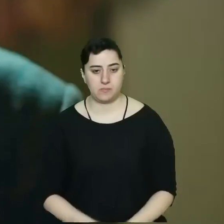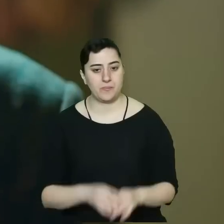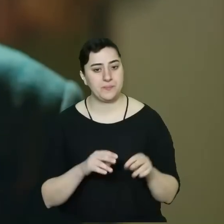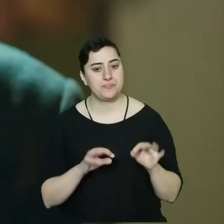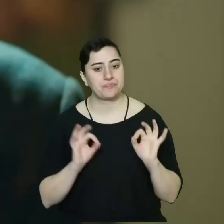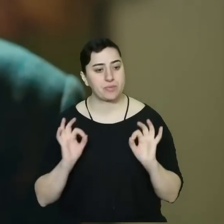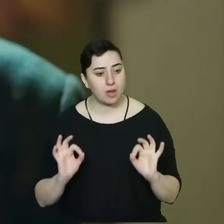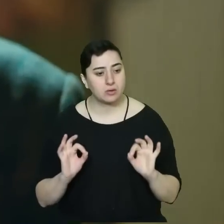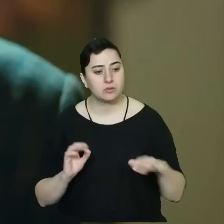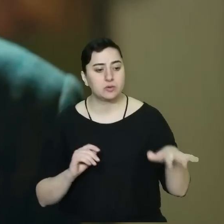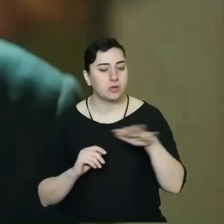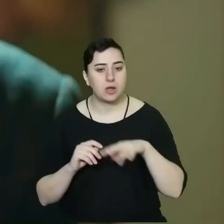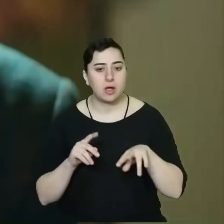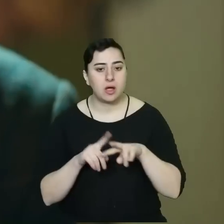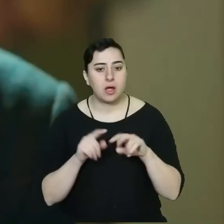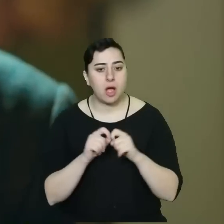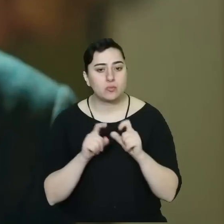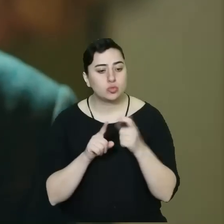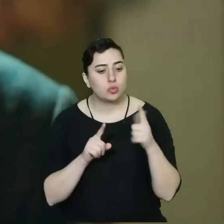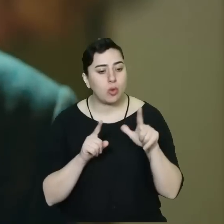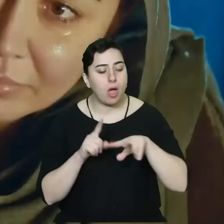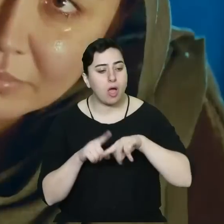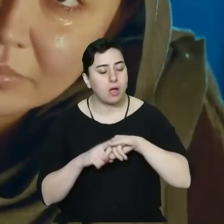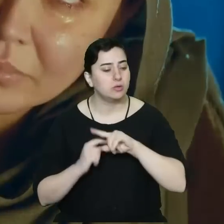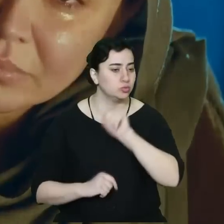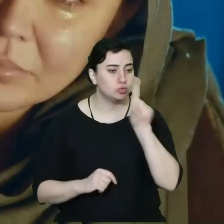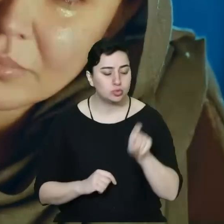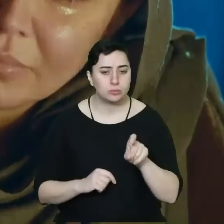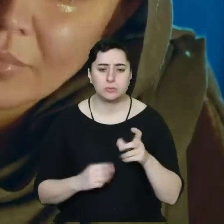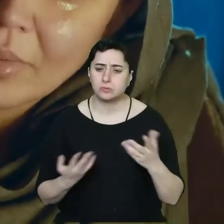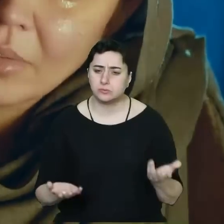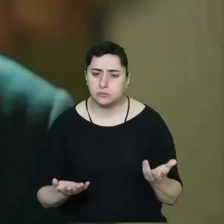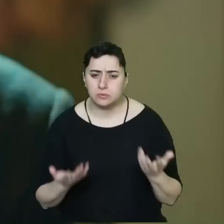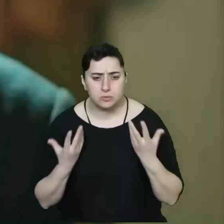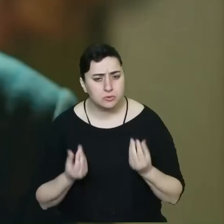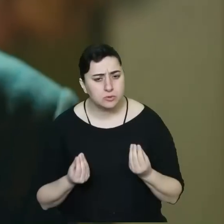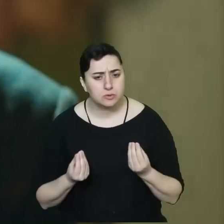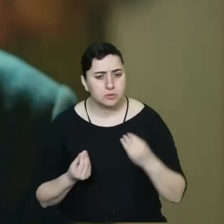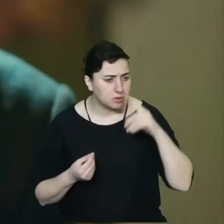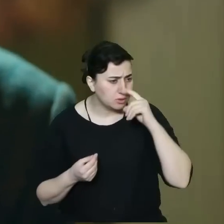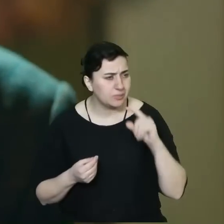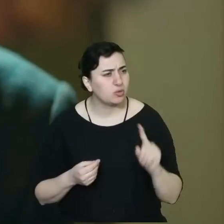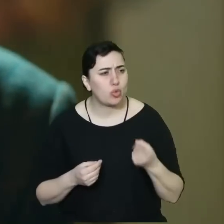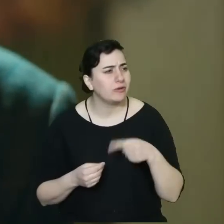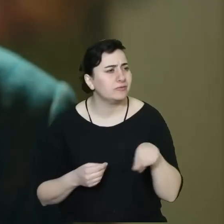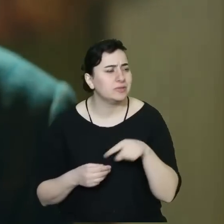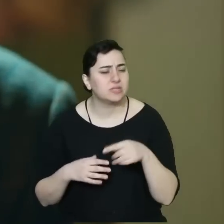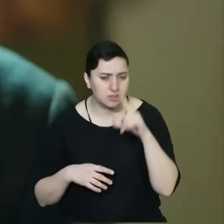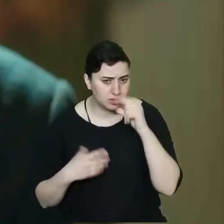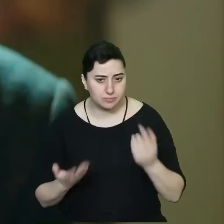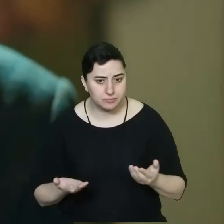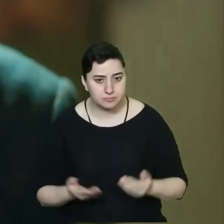Aynı ortamda bulunan Abdullah İbni Mesud sormuş. Ya Resulullah, kimdir bu garipler?